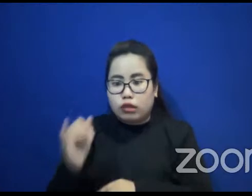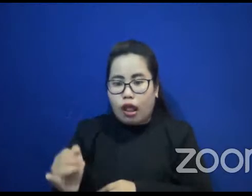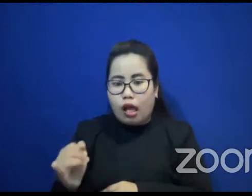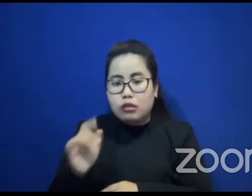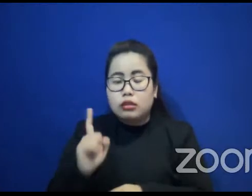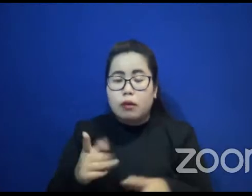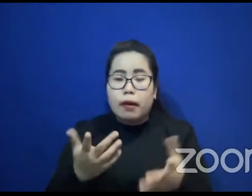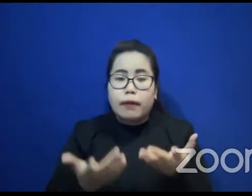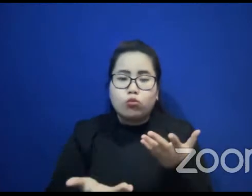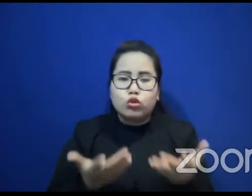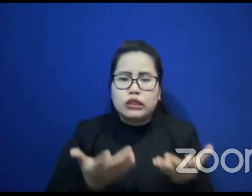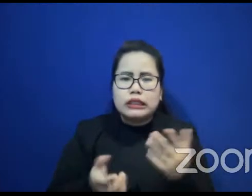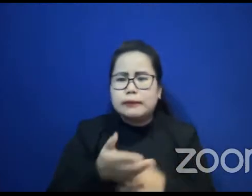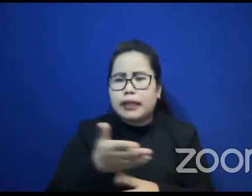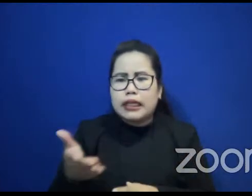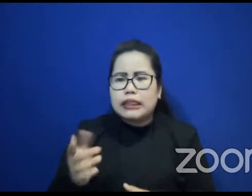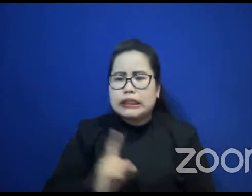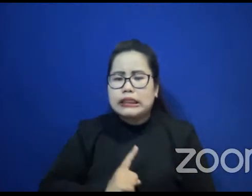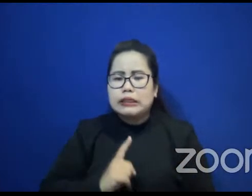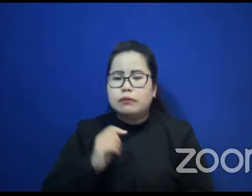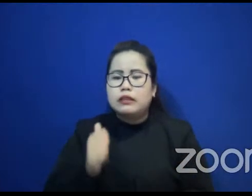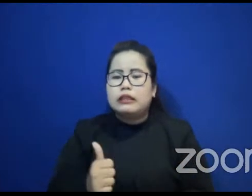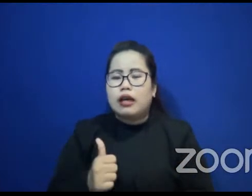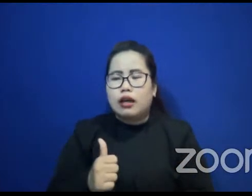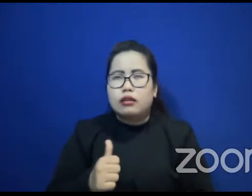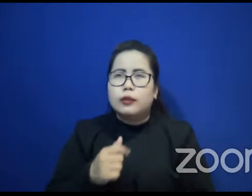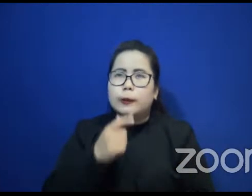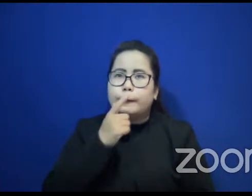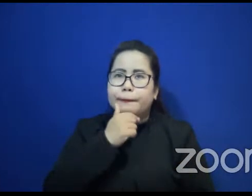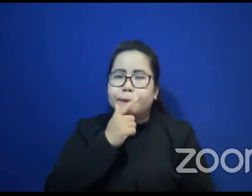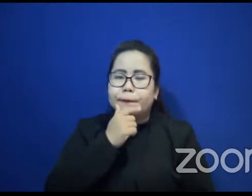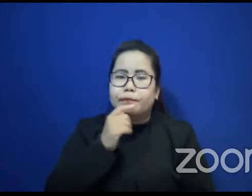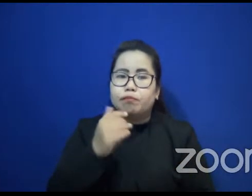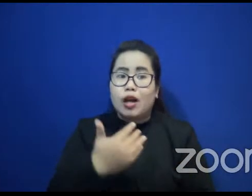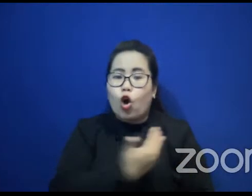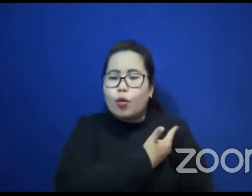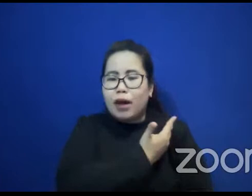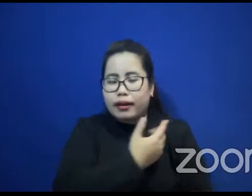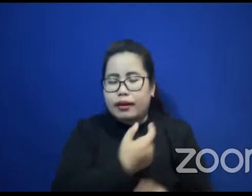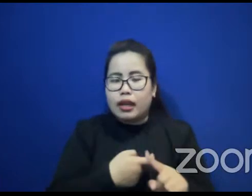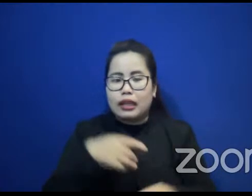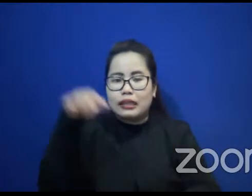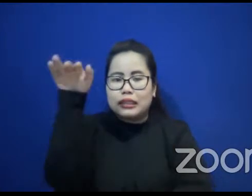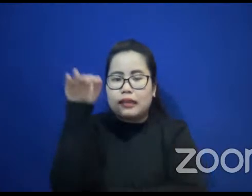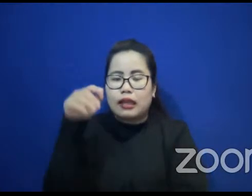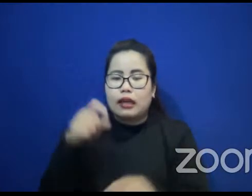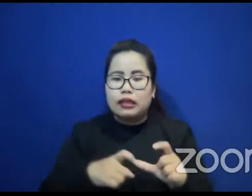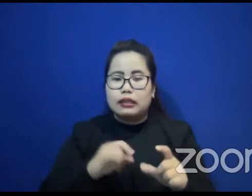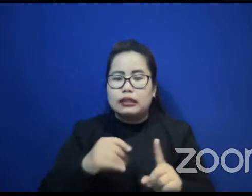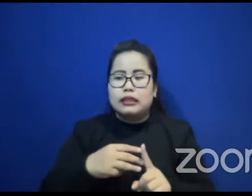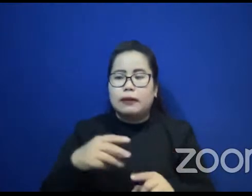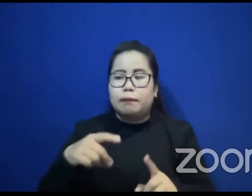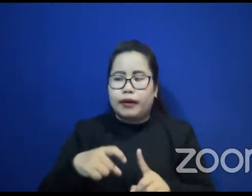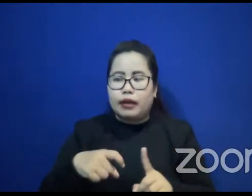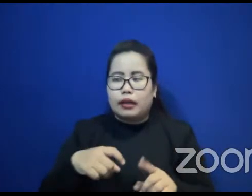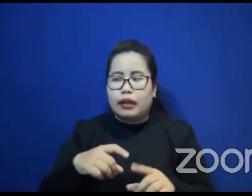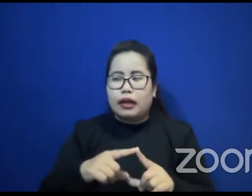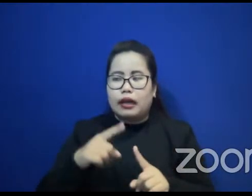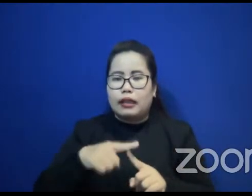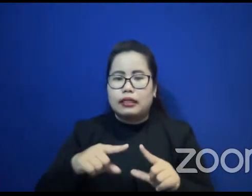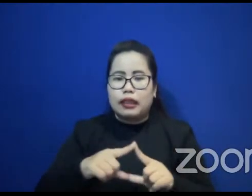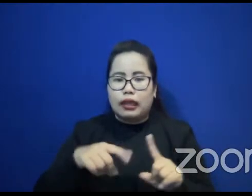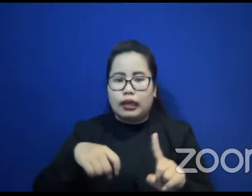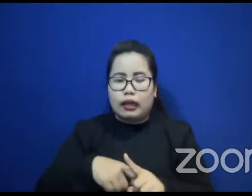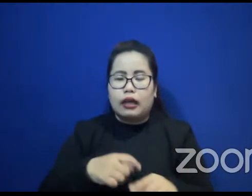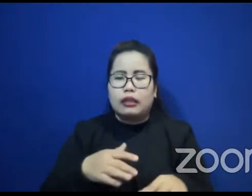karena bisa aja mereka sendiri merupakan letakkanlah korban gitu dari kejahatan saya bertekad Saya dari pihak siapa dari